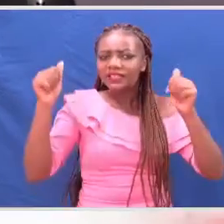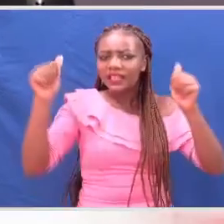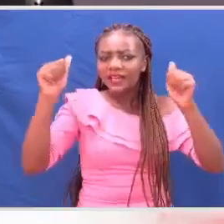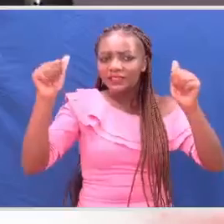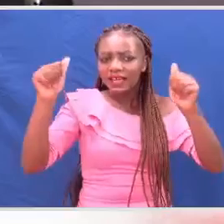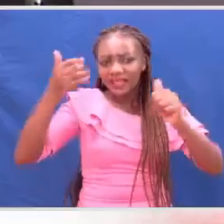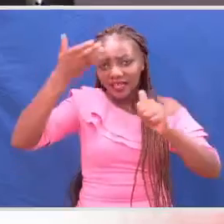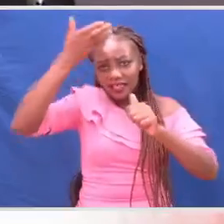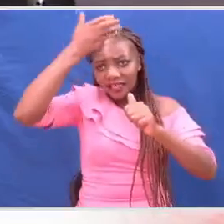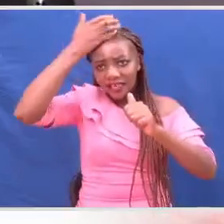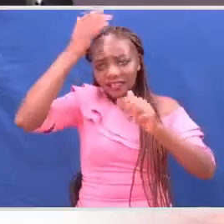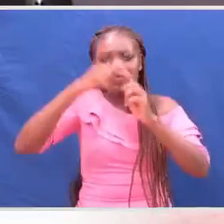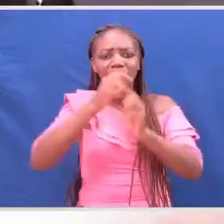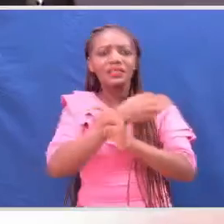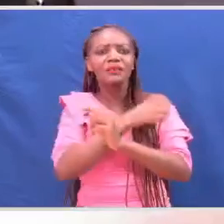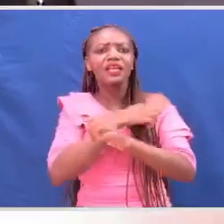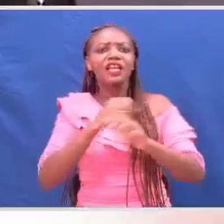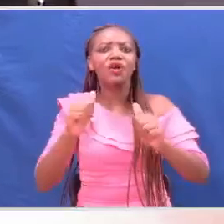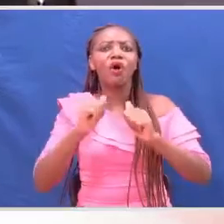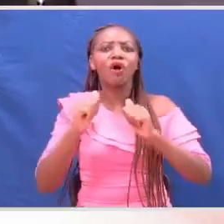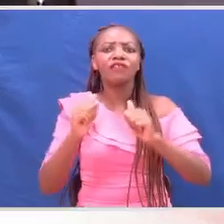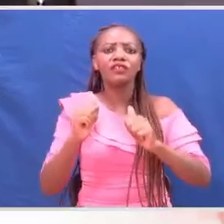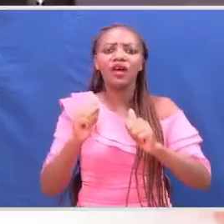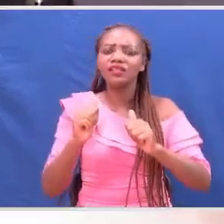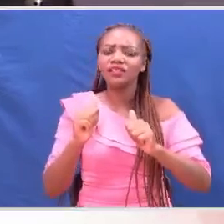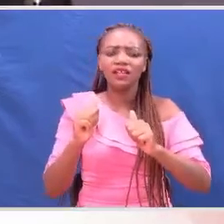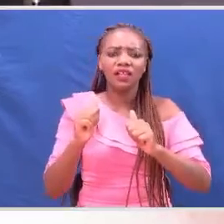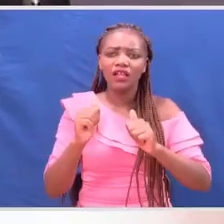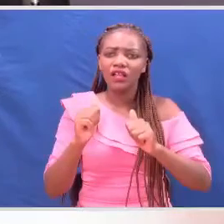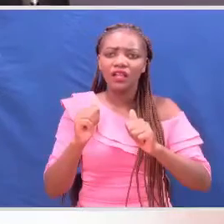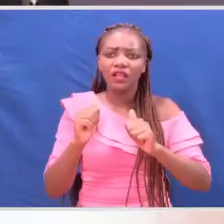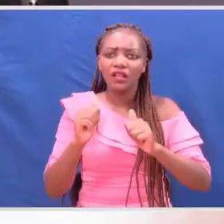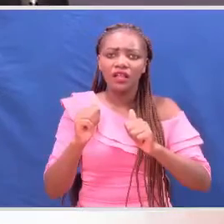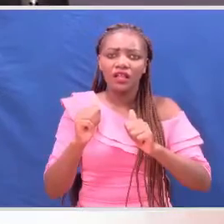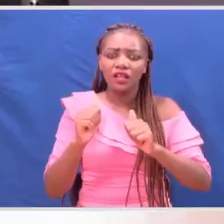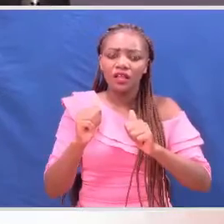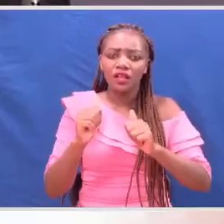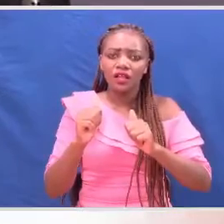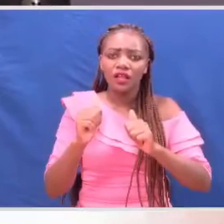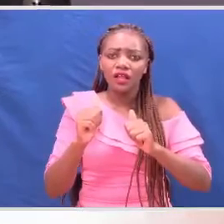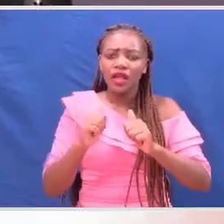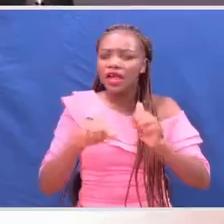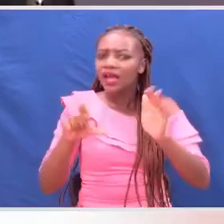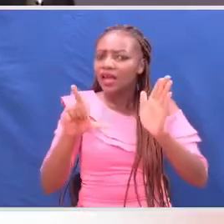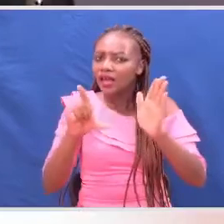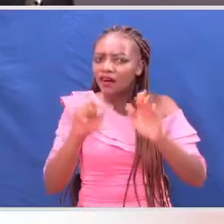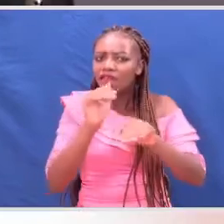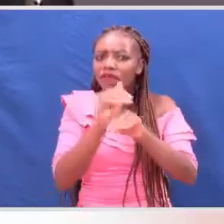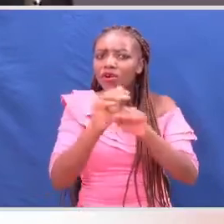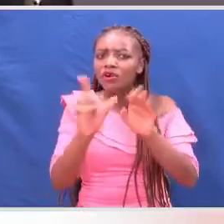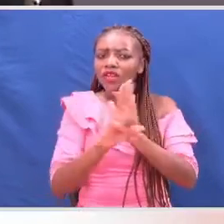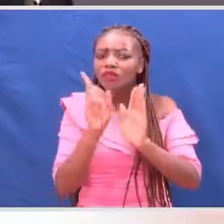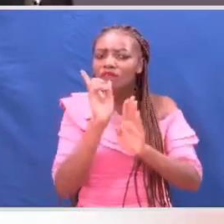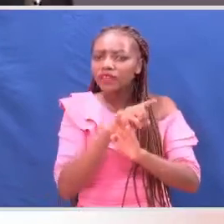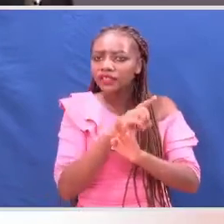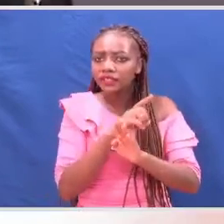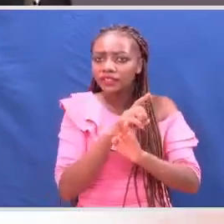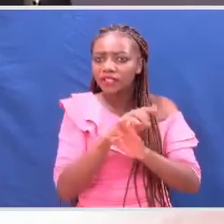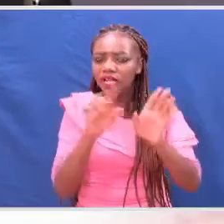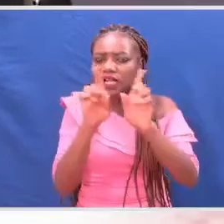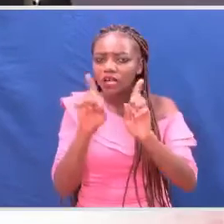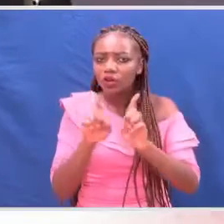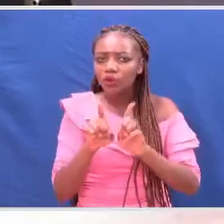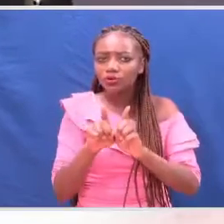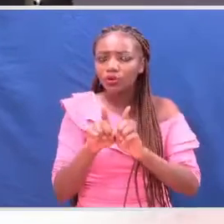the clinical officers, has never been pronounced as illegal, and therefore the